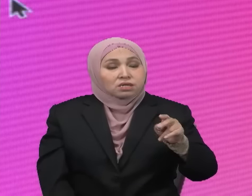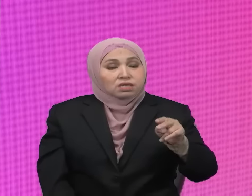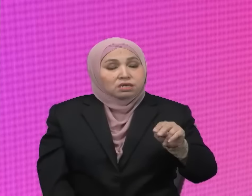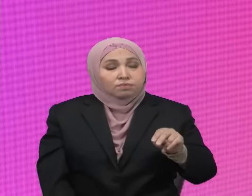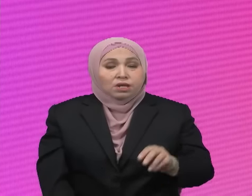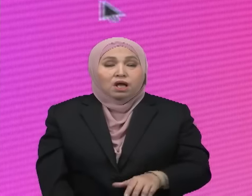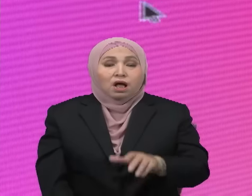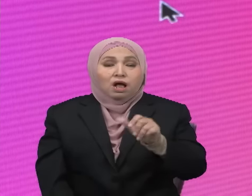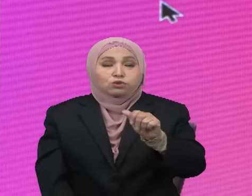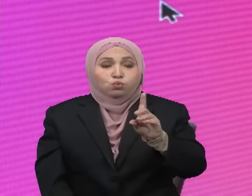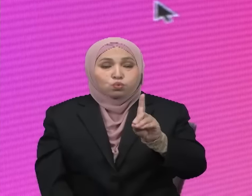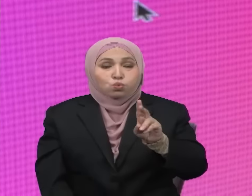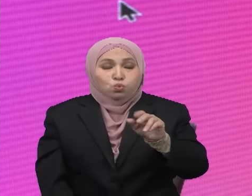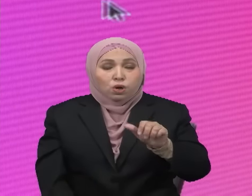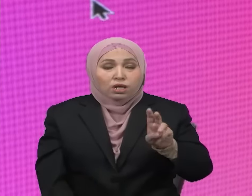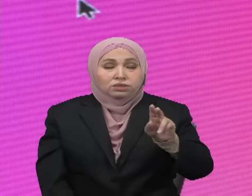Aduwansyayatid.